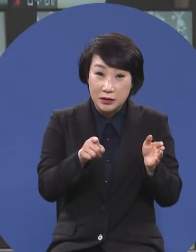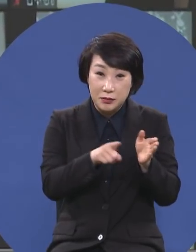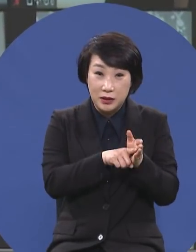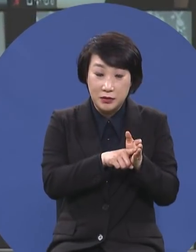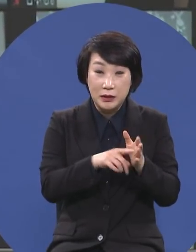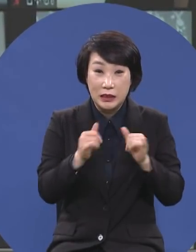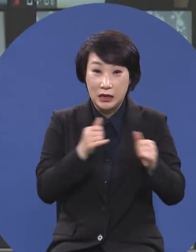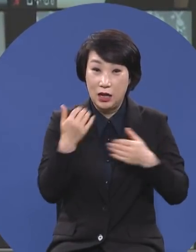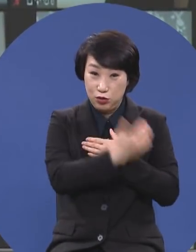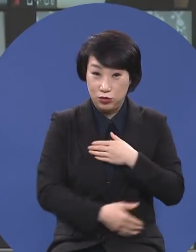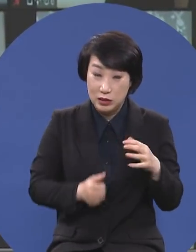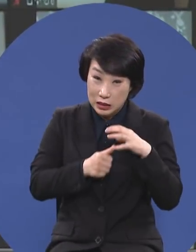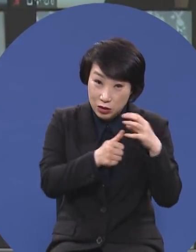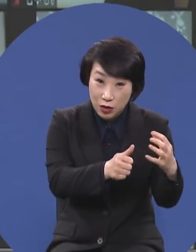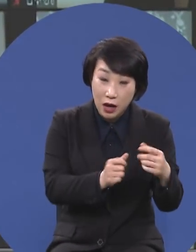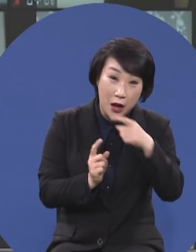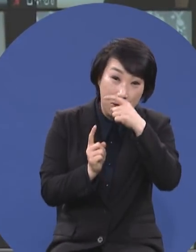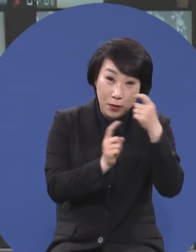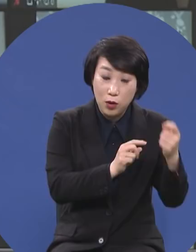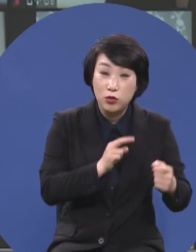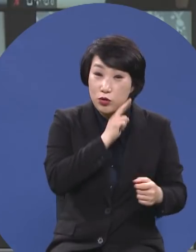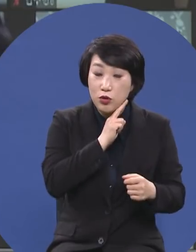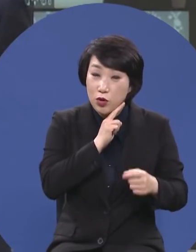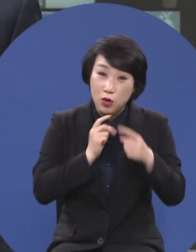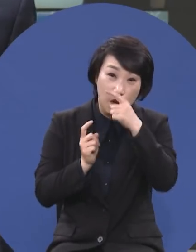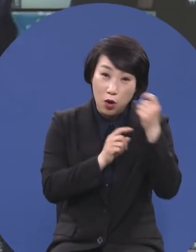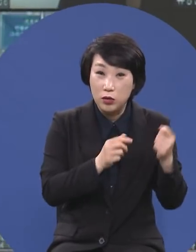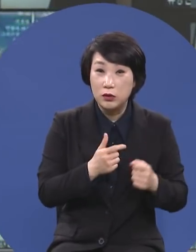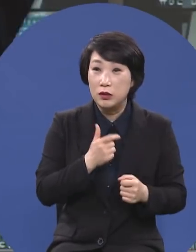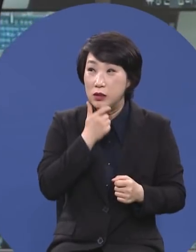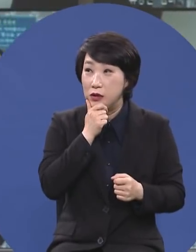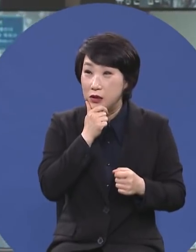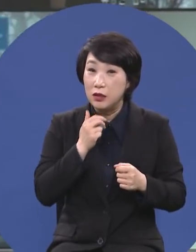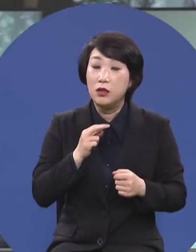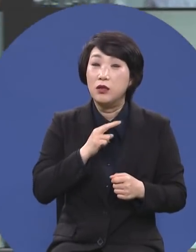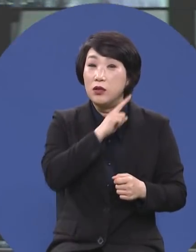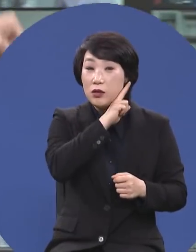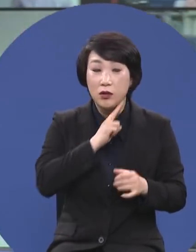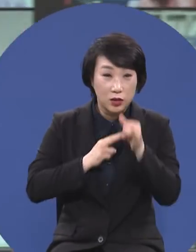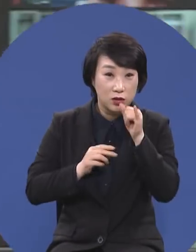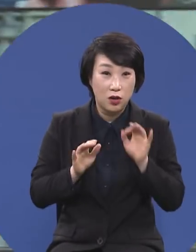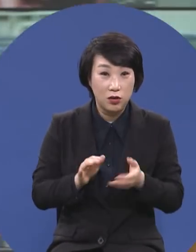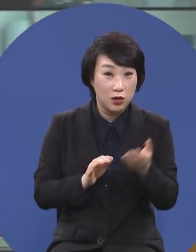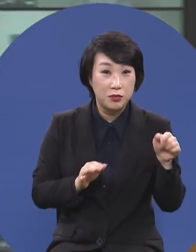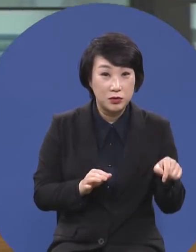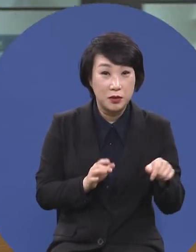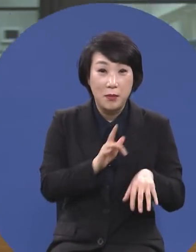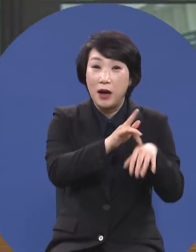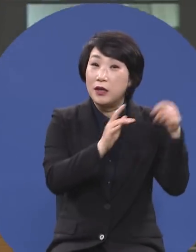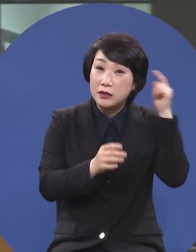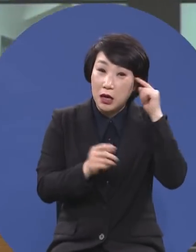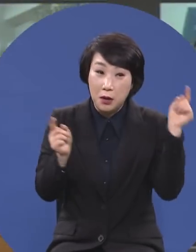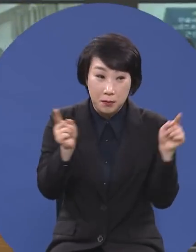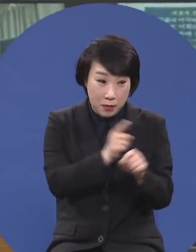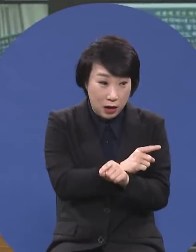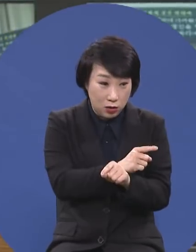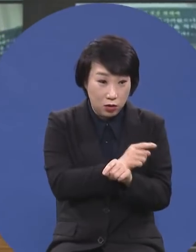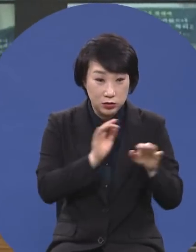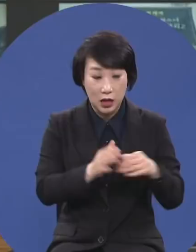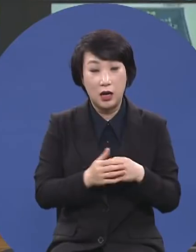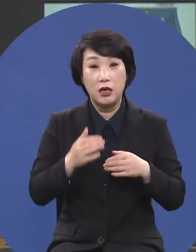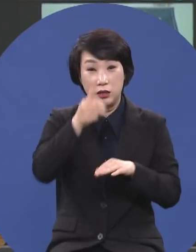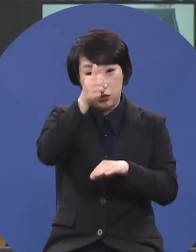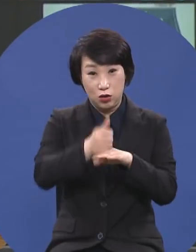인간의 육신을 이용한 미혹과 유혹과 의욕이 마귀의 생각으로 바꾸어